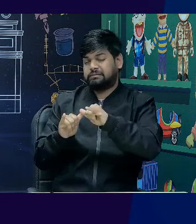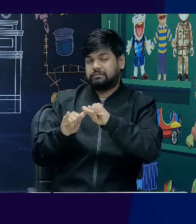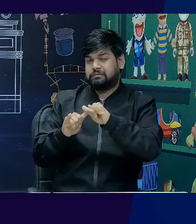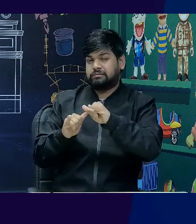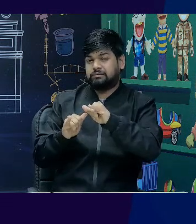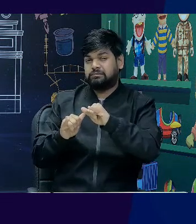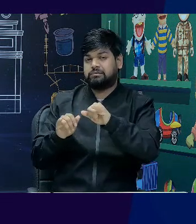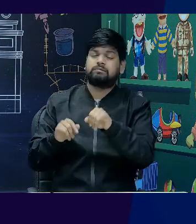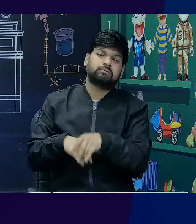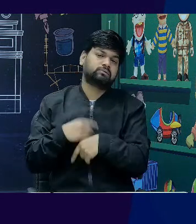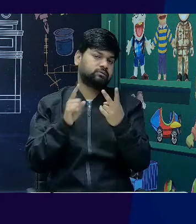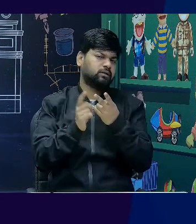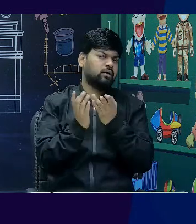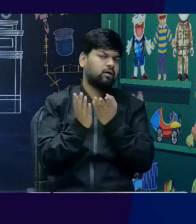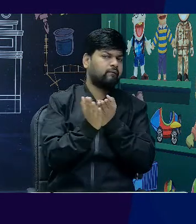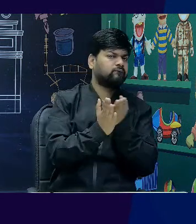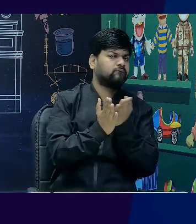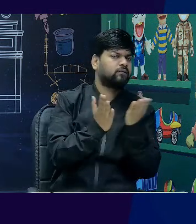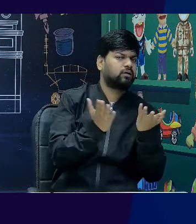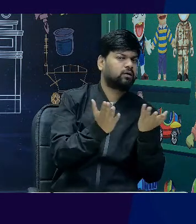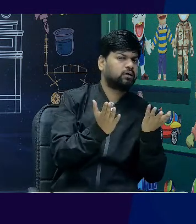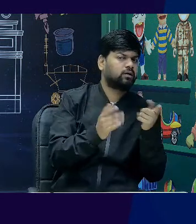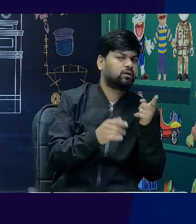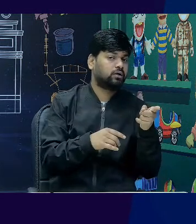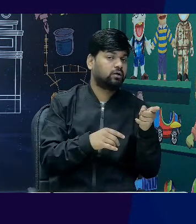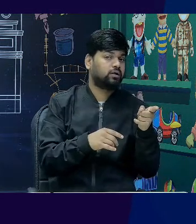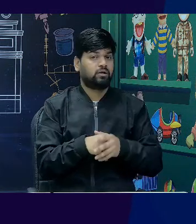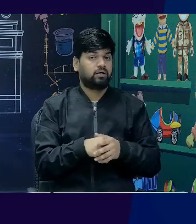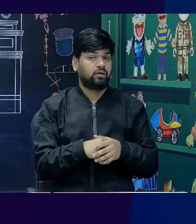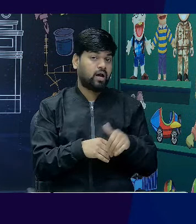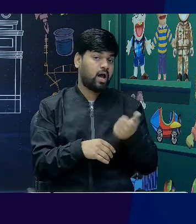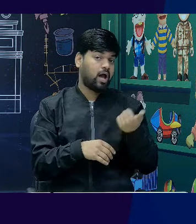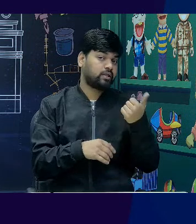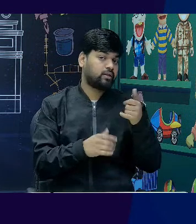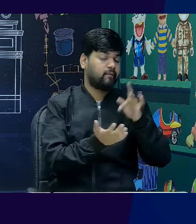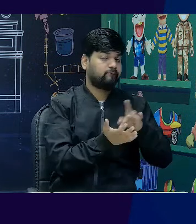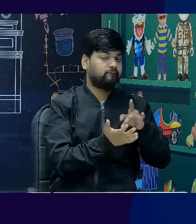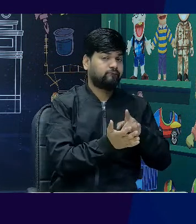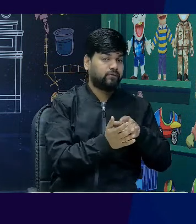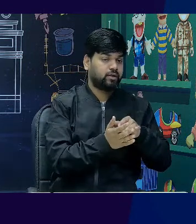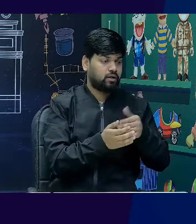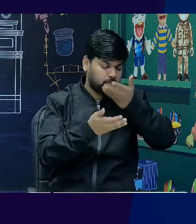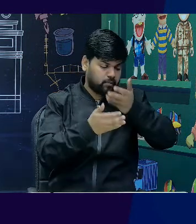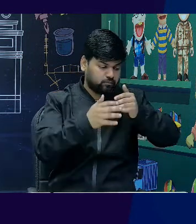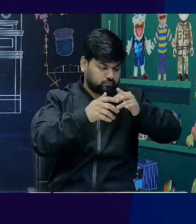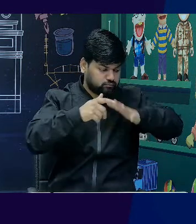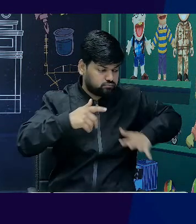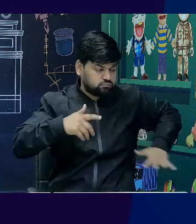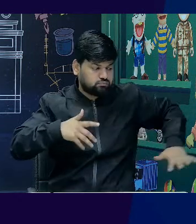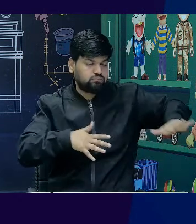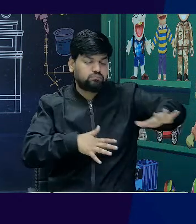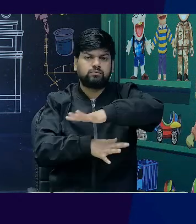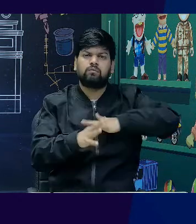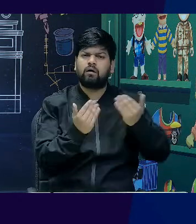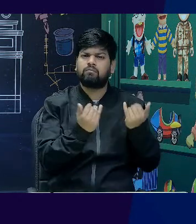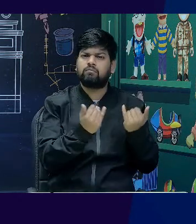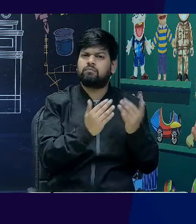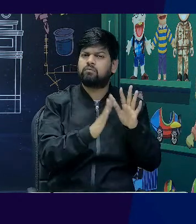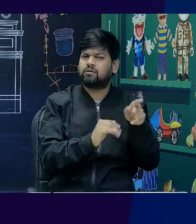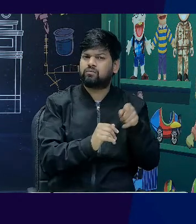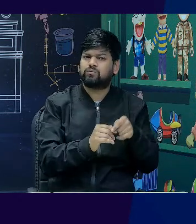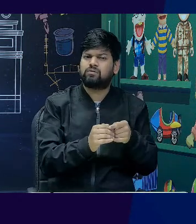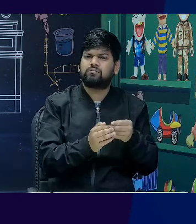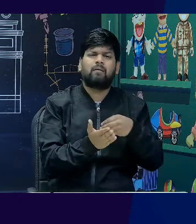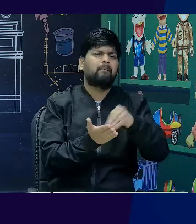to survive. And there is no opportunity cost. मतलब आप उसके अलावा कुछ और कंज्यूम नहीं कर सकते. So free good will be your